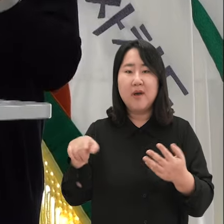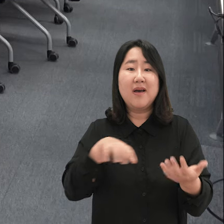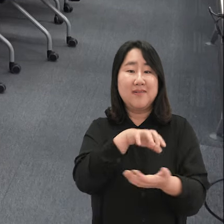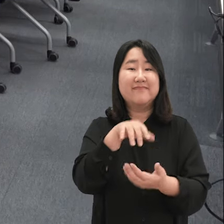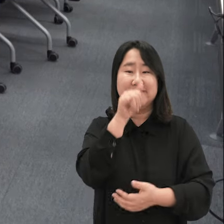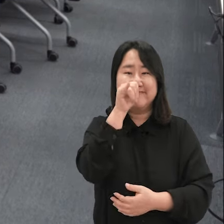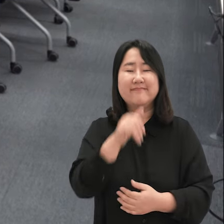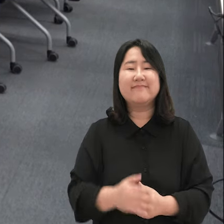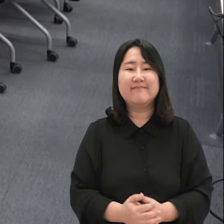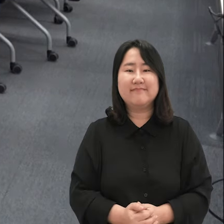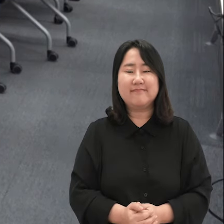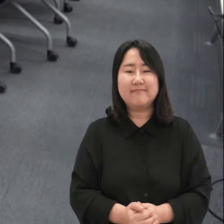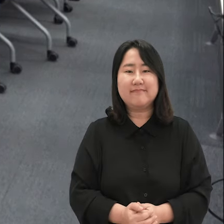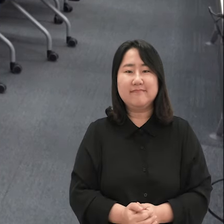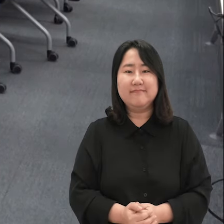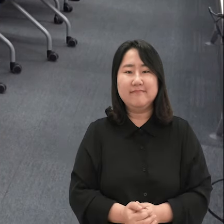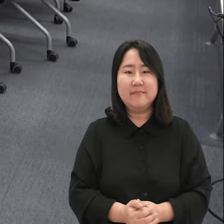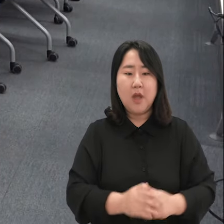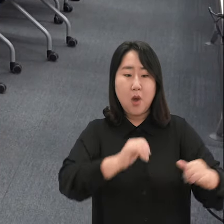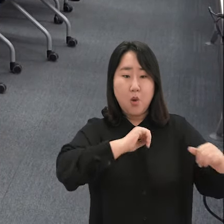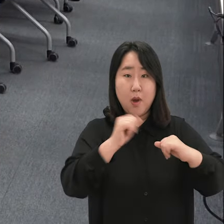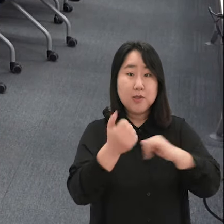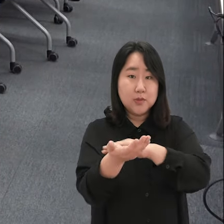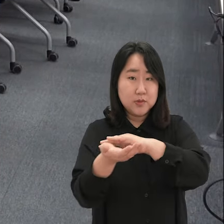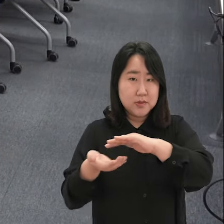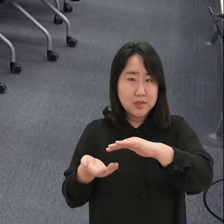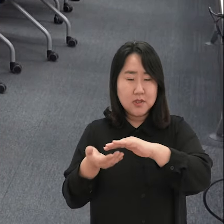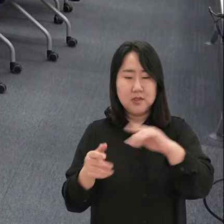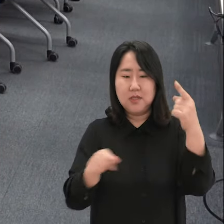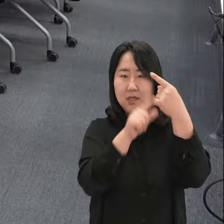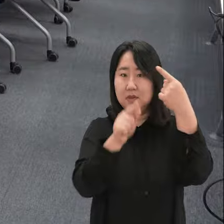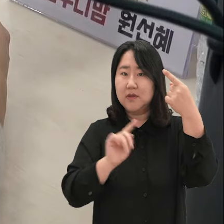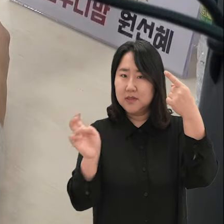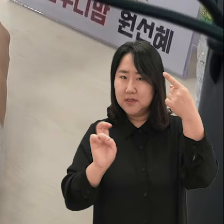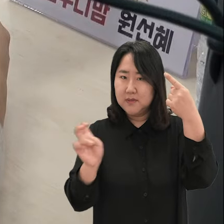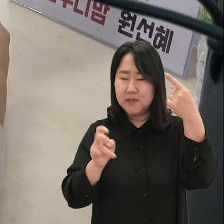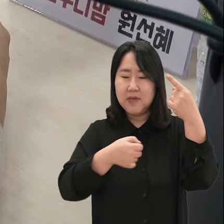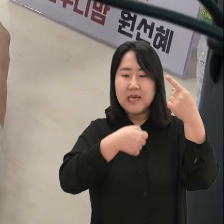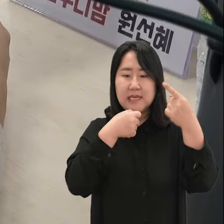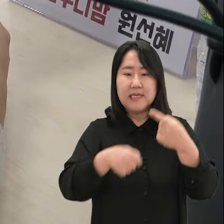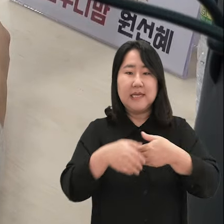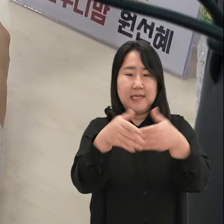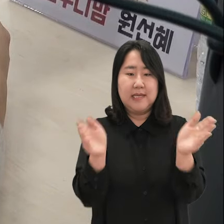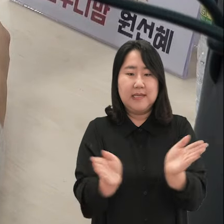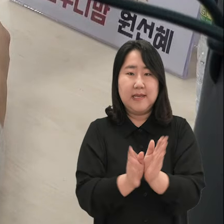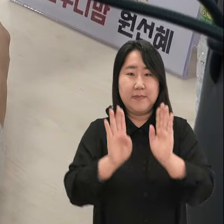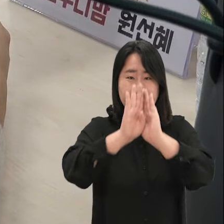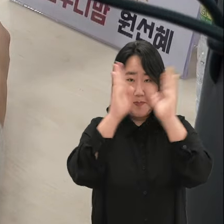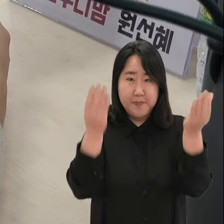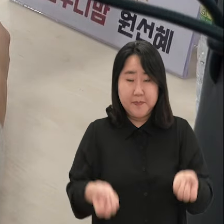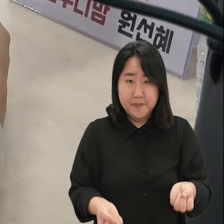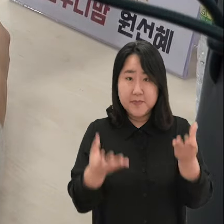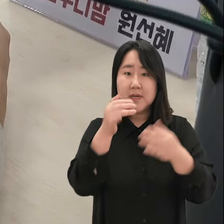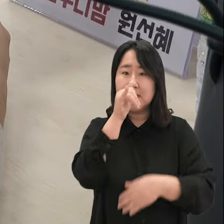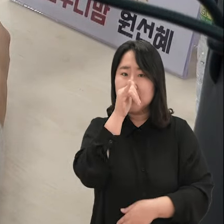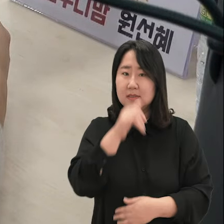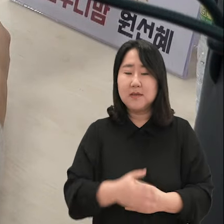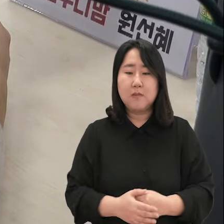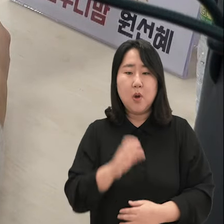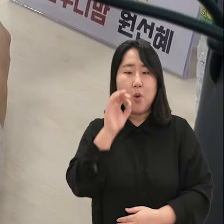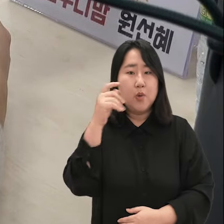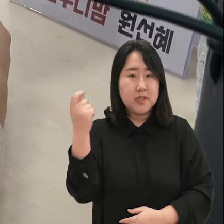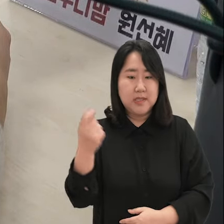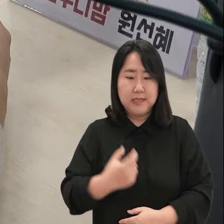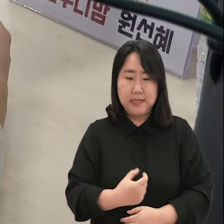모으고 있습니다 본격 활동에 앞서지 달 30일 기자단 발대식을 가졌는데요 오리엔테이션과